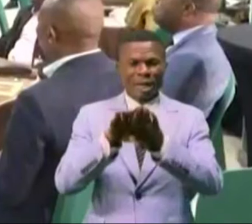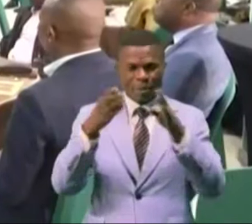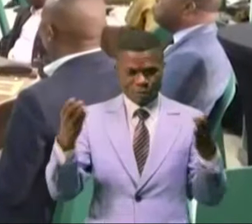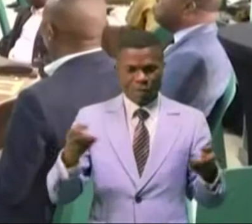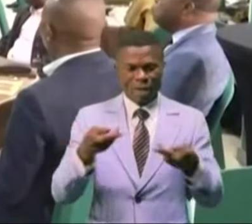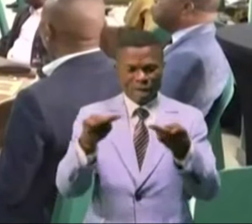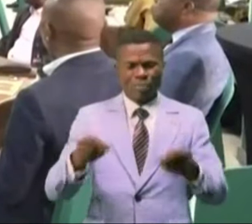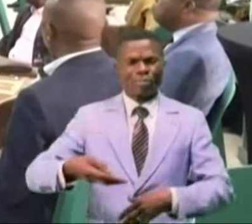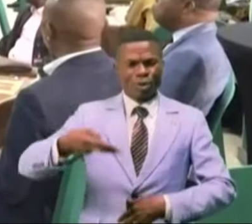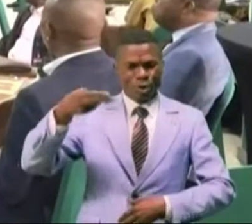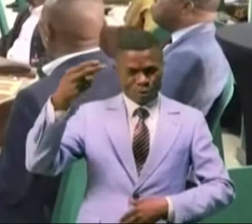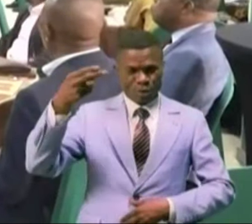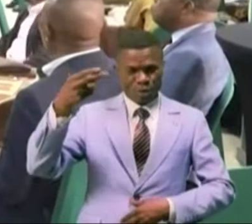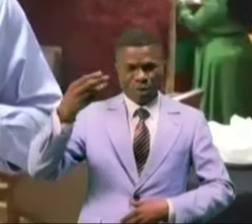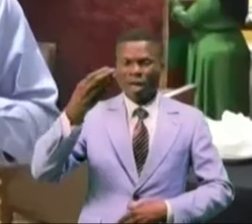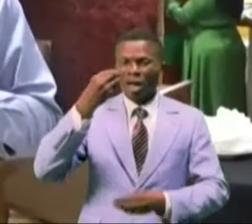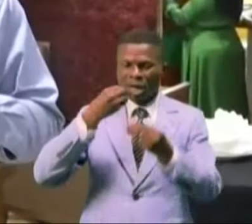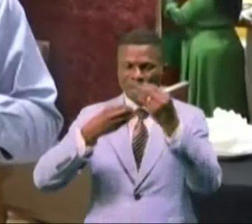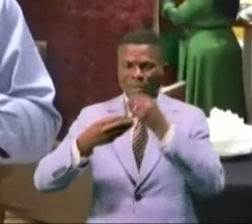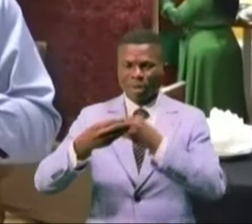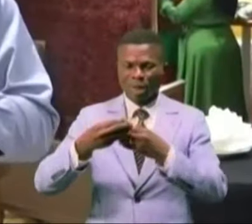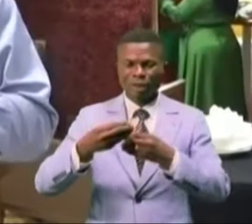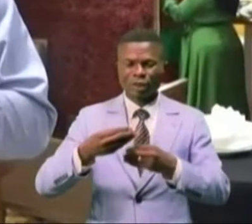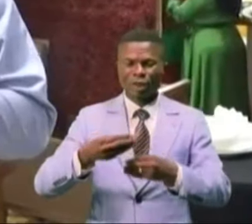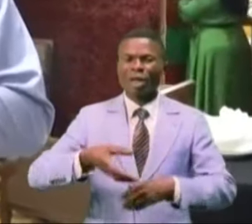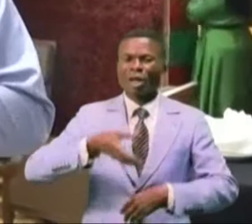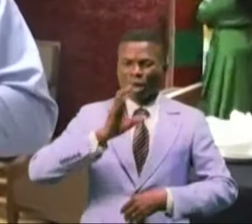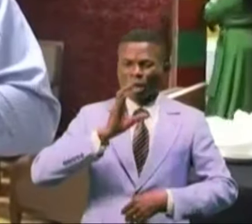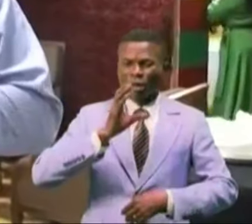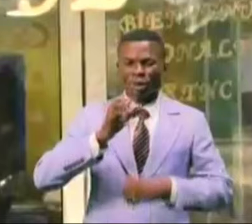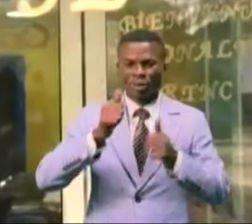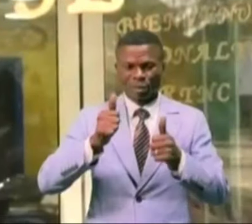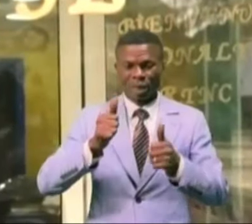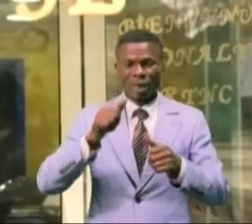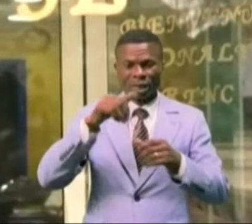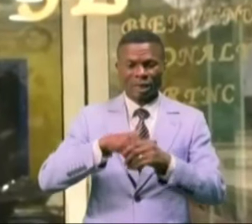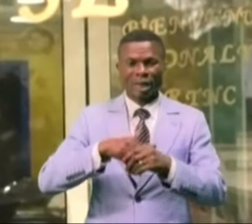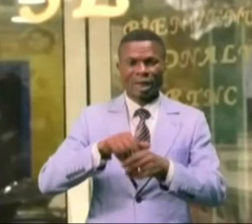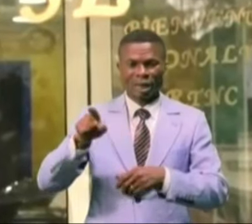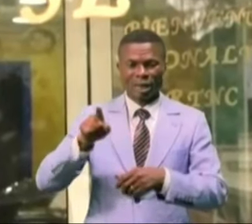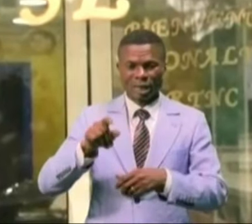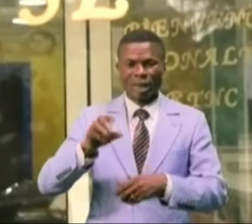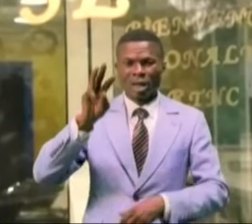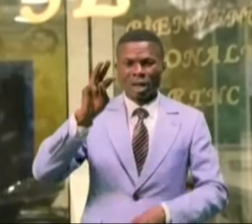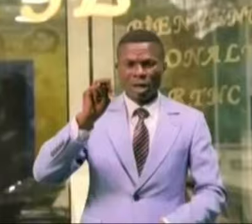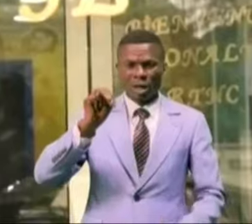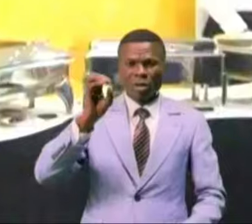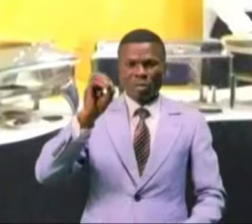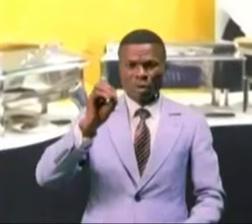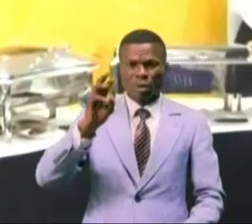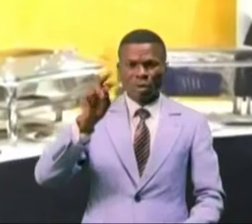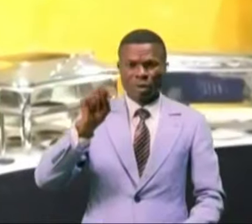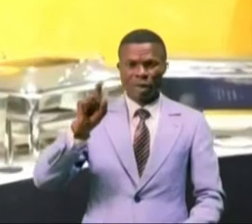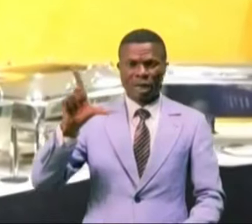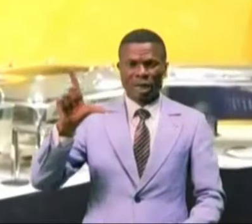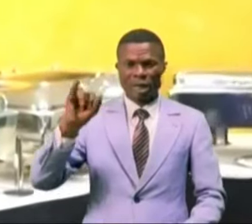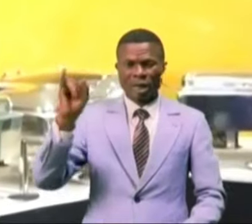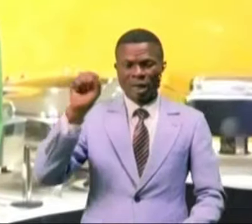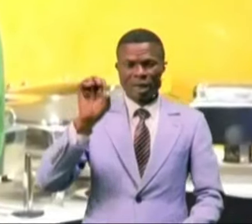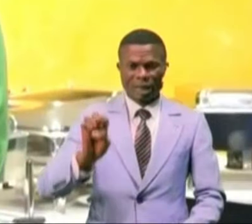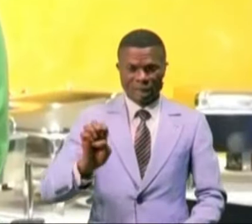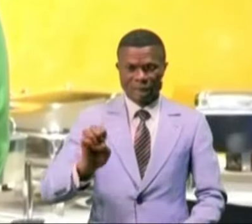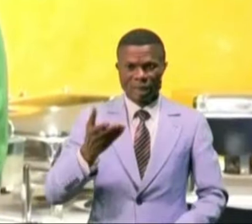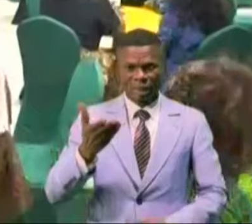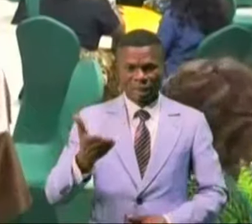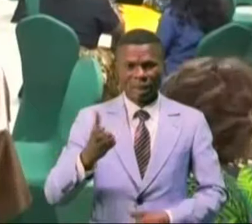cadre idéal pour déguster de ma dans le norme requise monalise c'est le nom du restaurant rénové qui convole